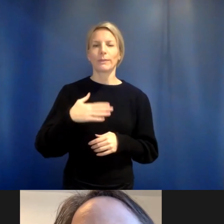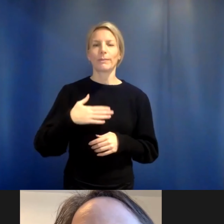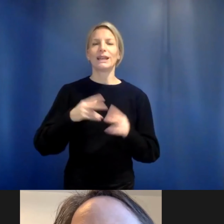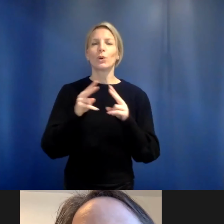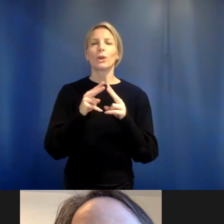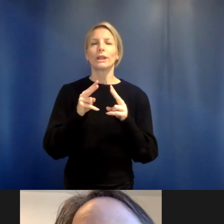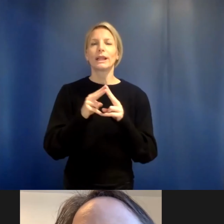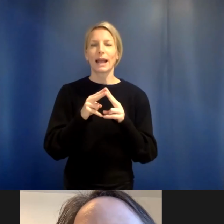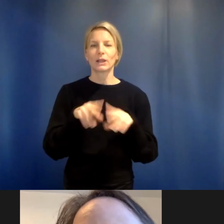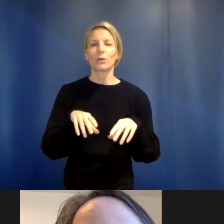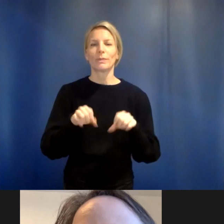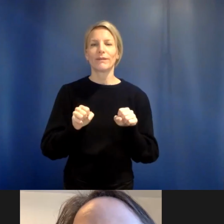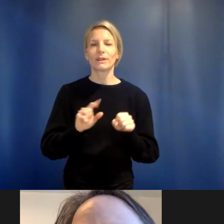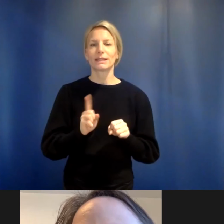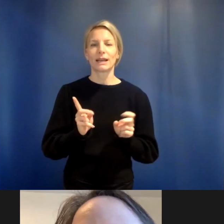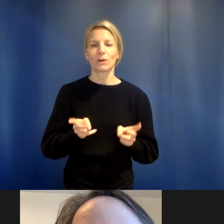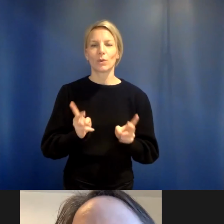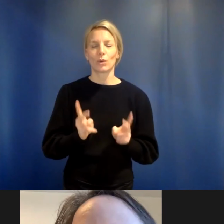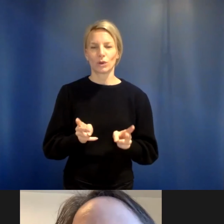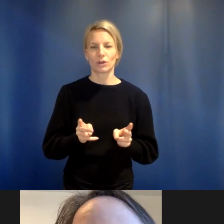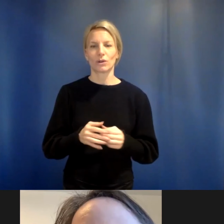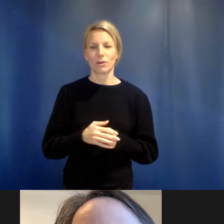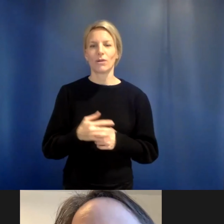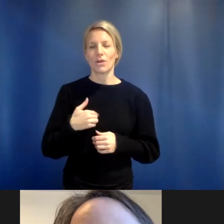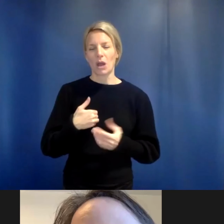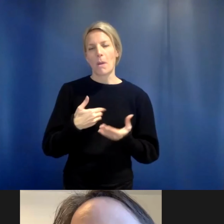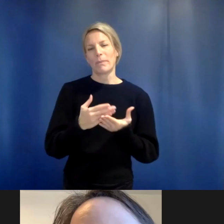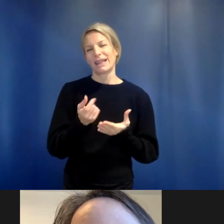jingle om kortboken också.